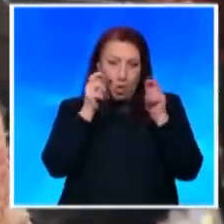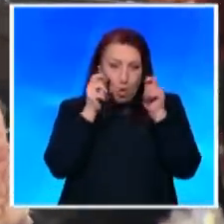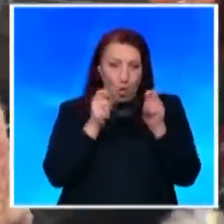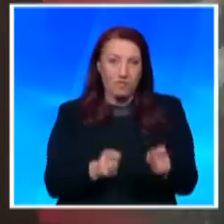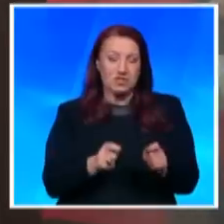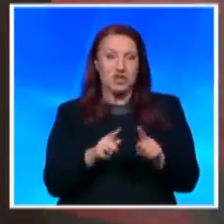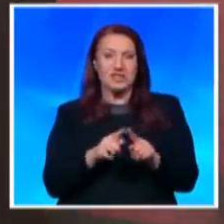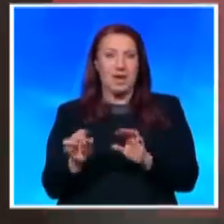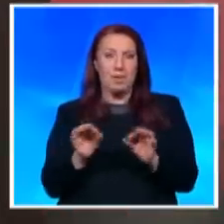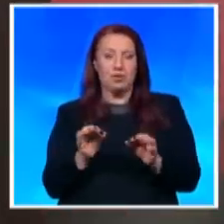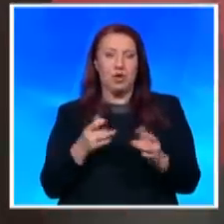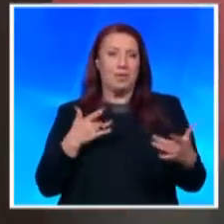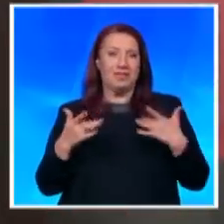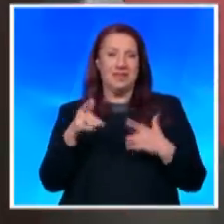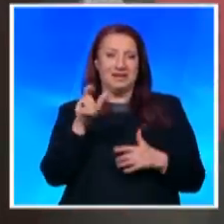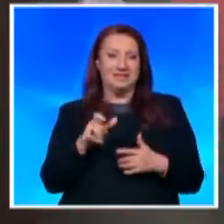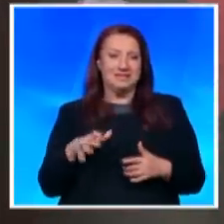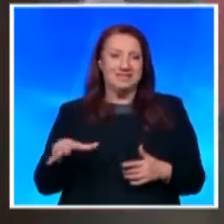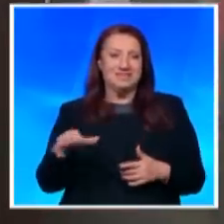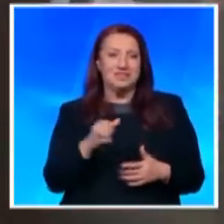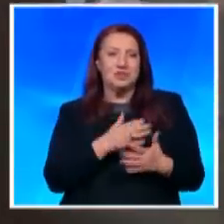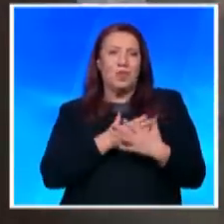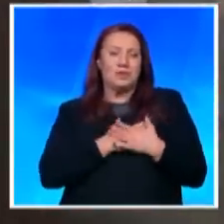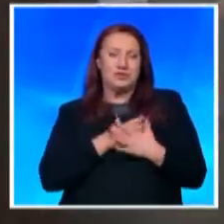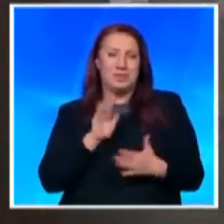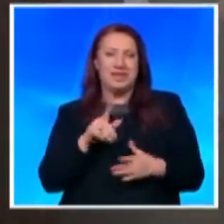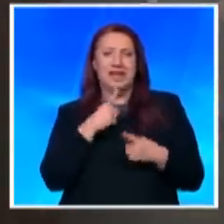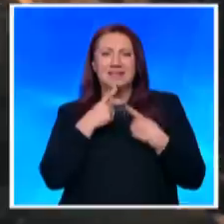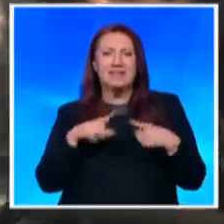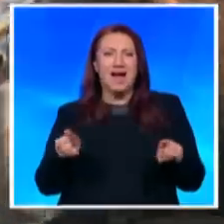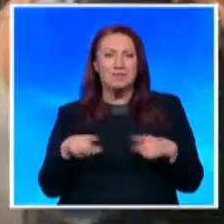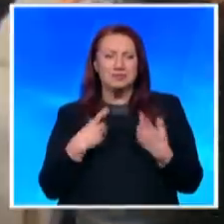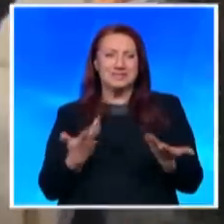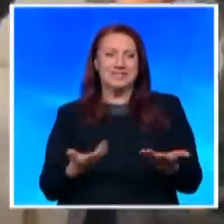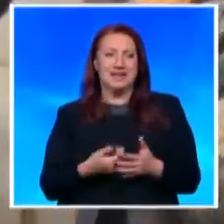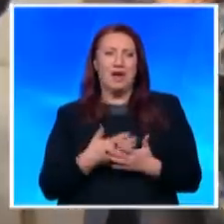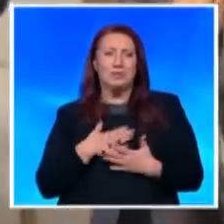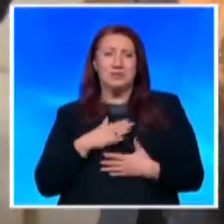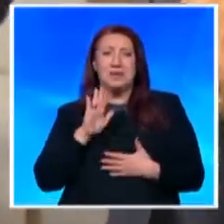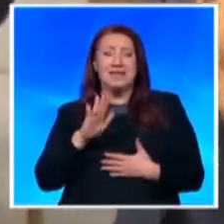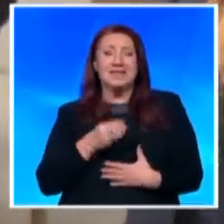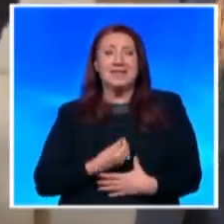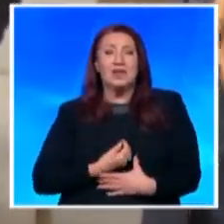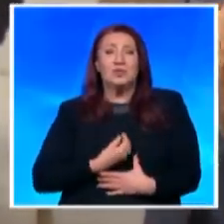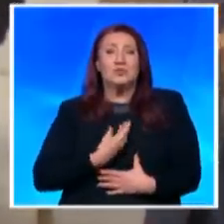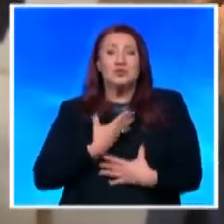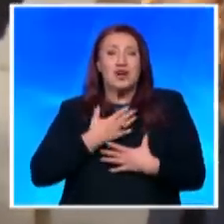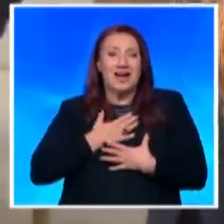подобен артист. Всички обичаме нейната музика, обичаме нея самата, обичаме нейната душа. Просто не мога да си представя